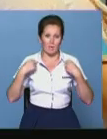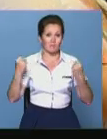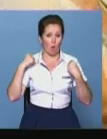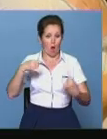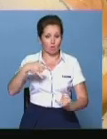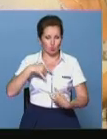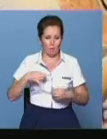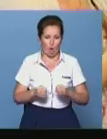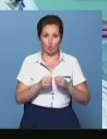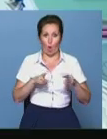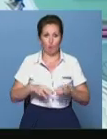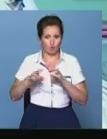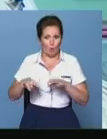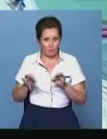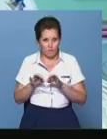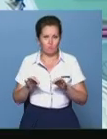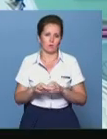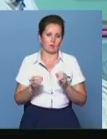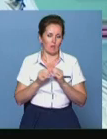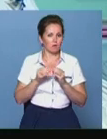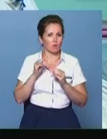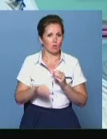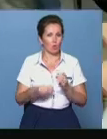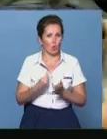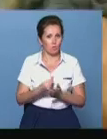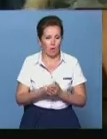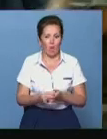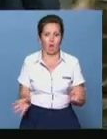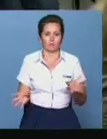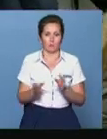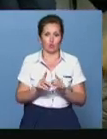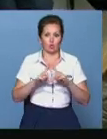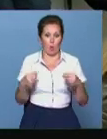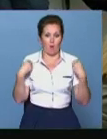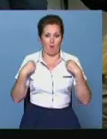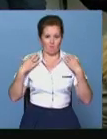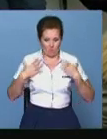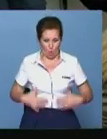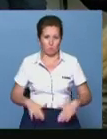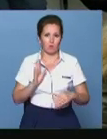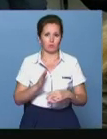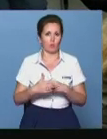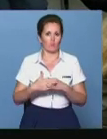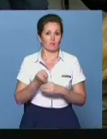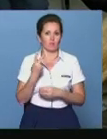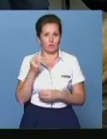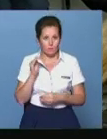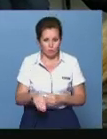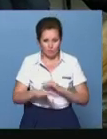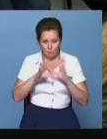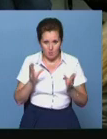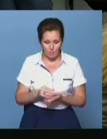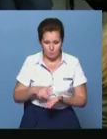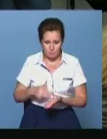и кроссовки обошлись в семье примерно в 10 тысяч рублей. Со школьной формой сумма перевалит за 12. Это именно та цифра, которую на днях